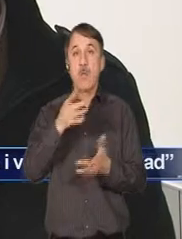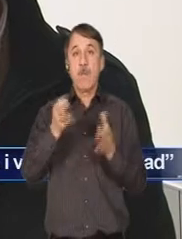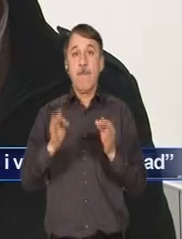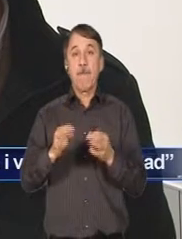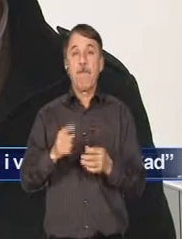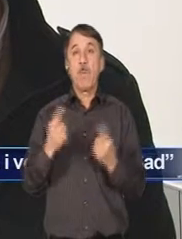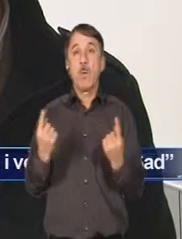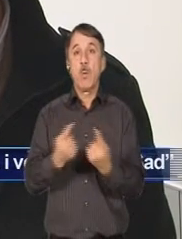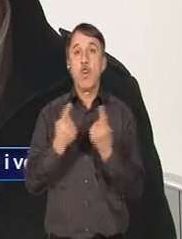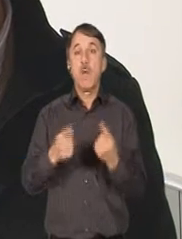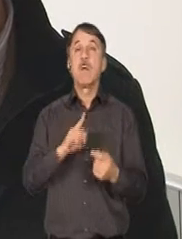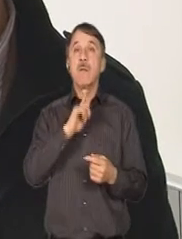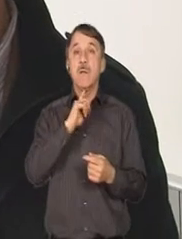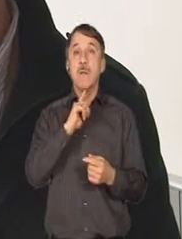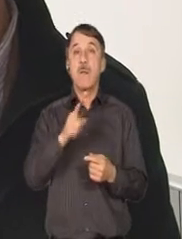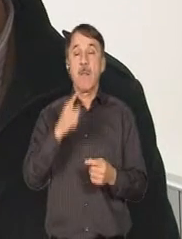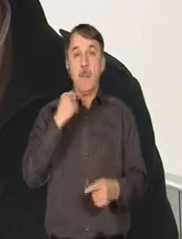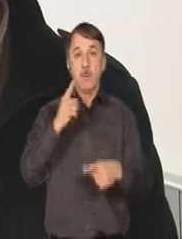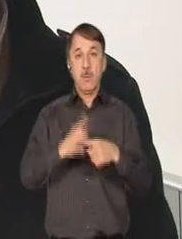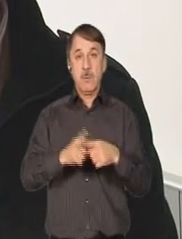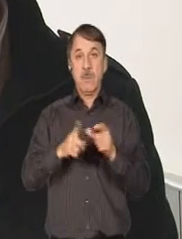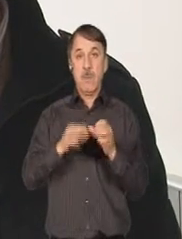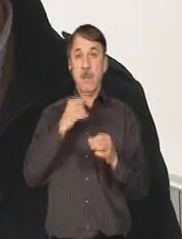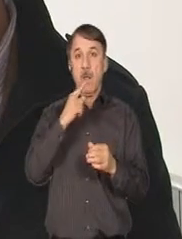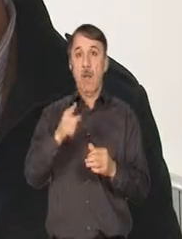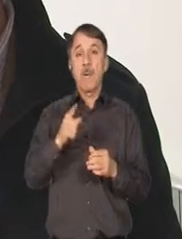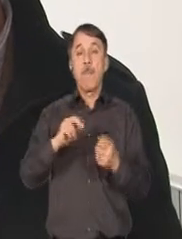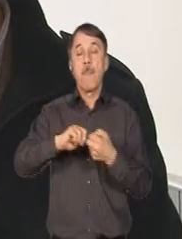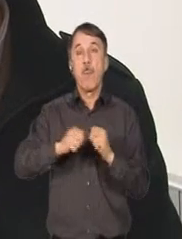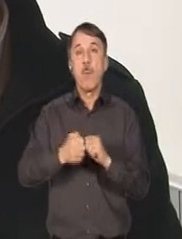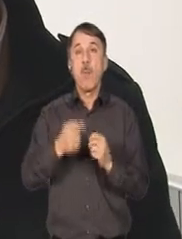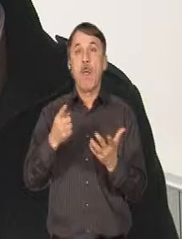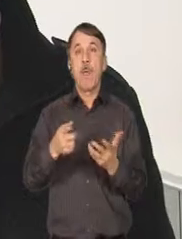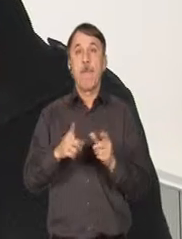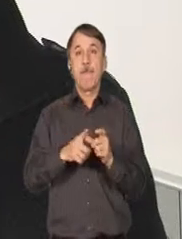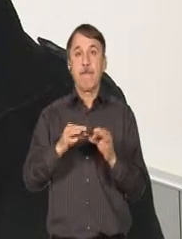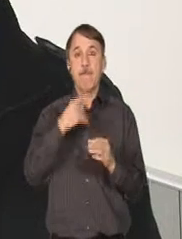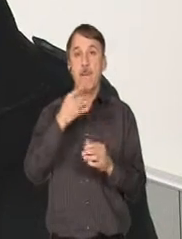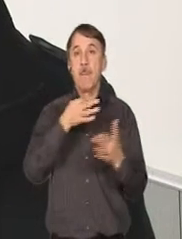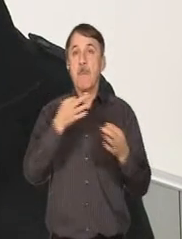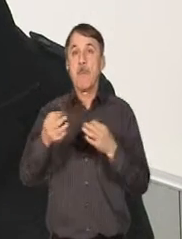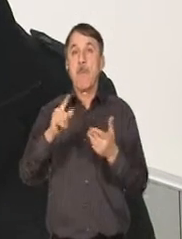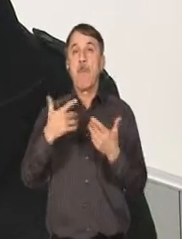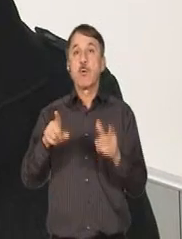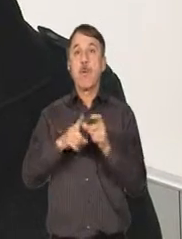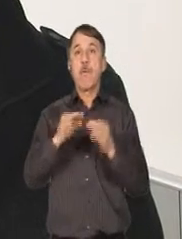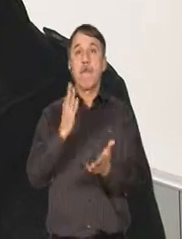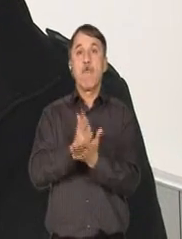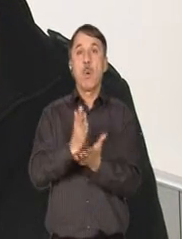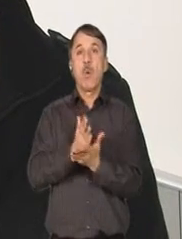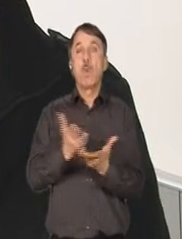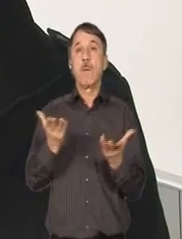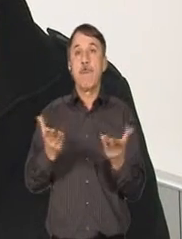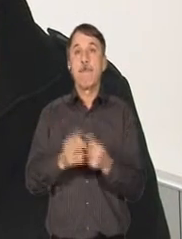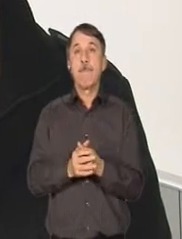ljudi, to su sve njihovi psi ili psi nekog od komšija koji tu ne prave probleme i koji tu borave i koji su tu stalno mogu videti. I